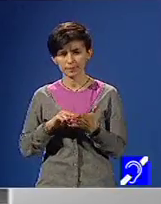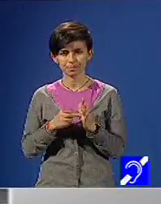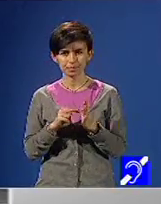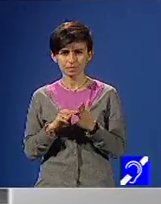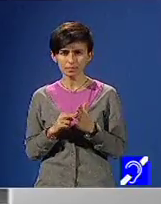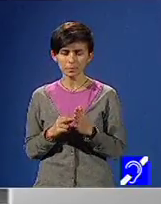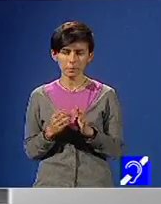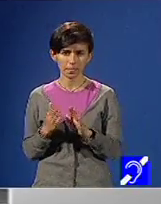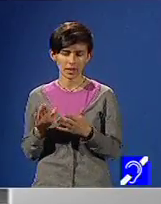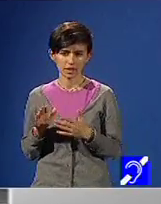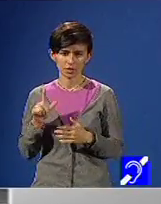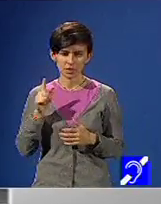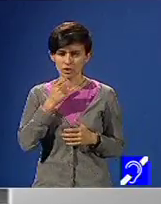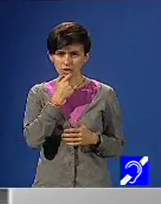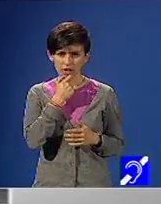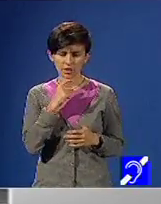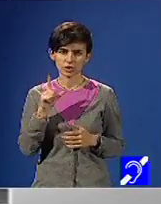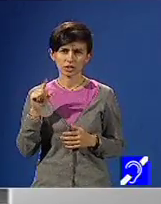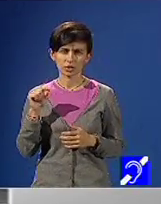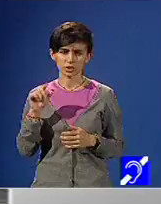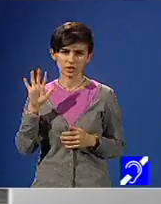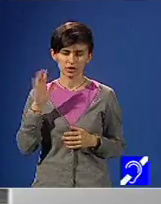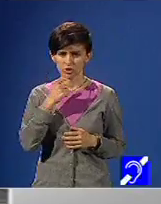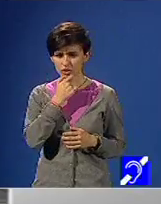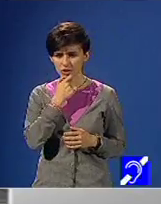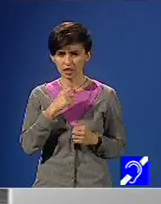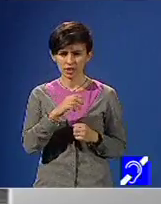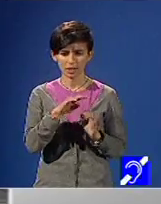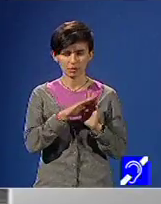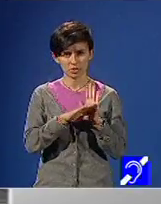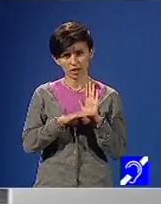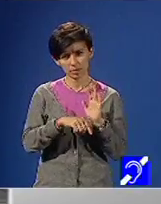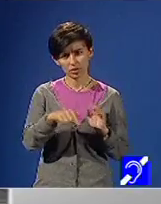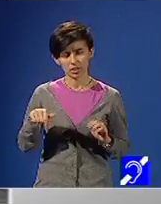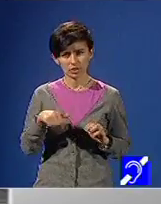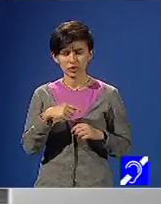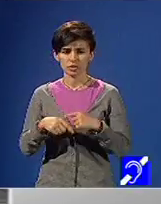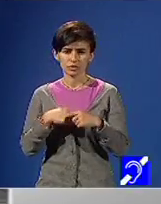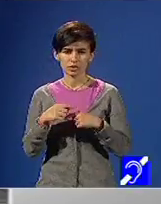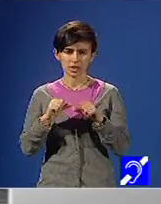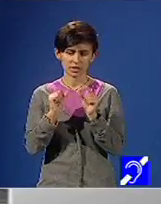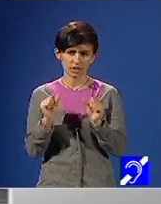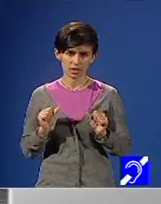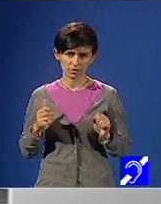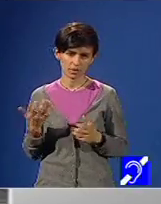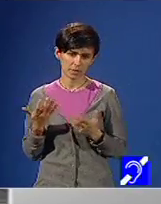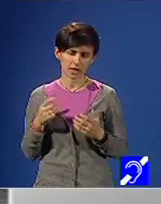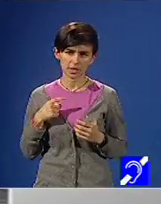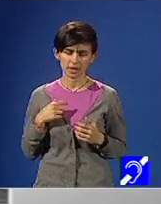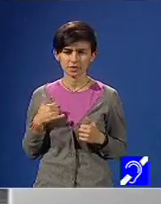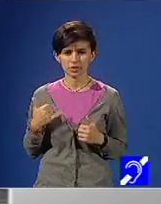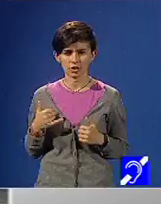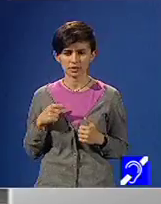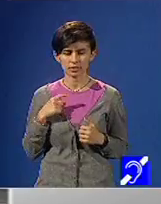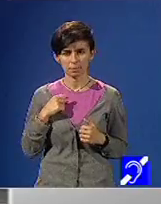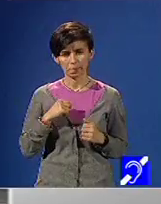iar de 25 de ani programul nostru funcționează în forma în care există și astăzi. Este un